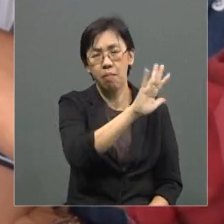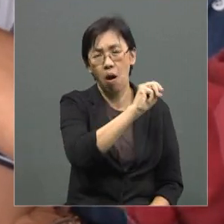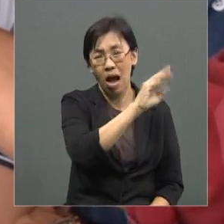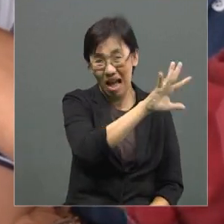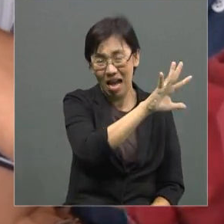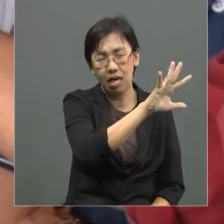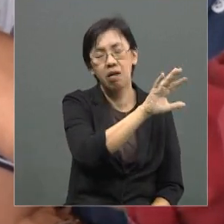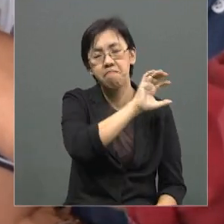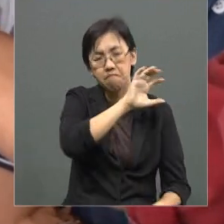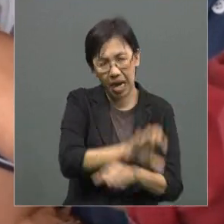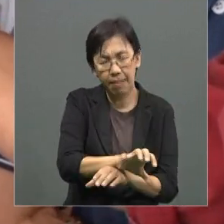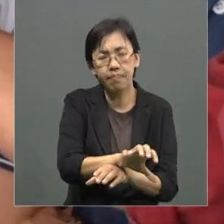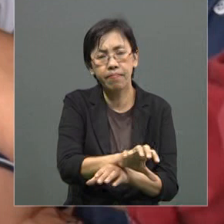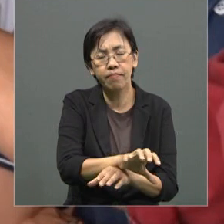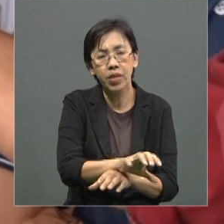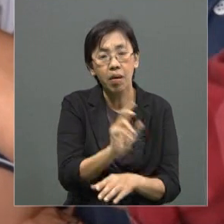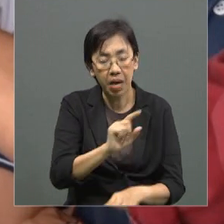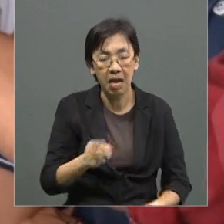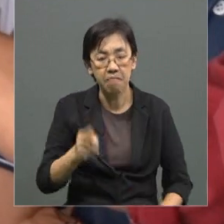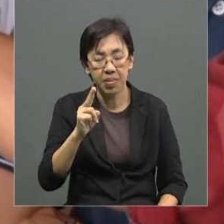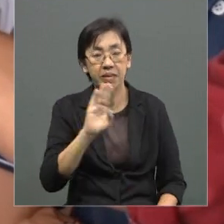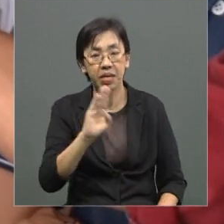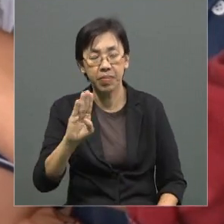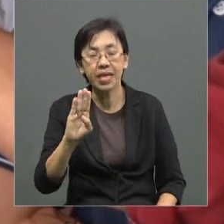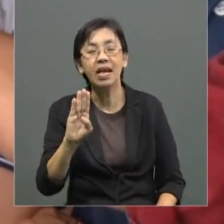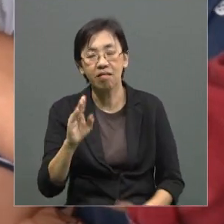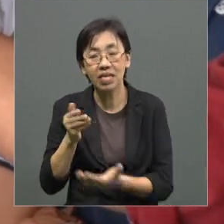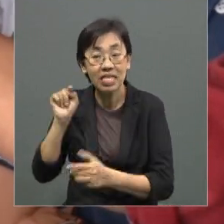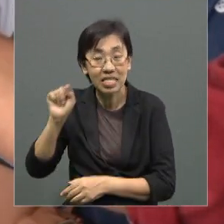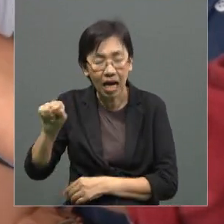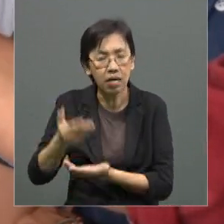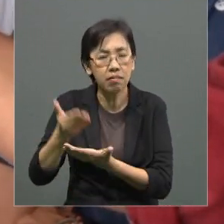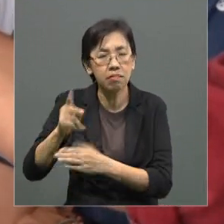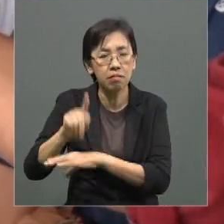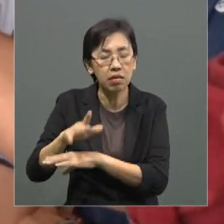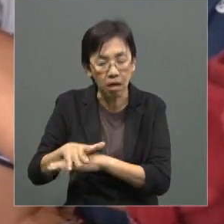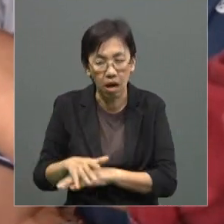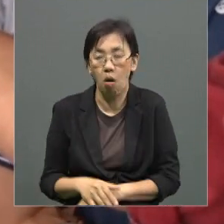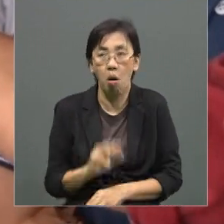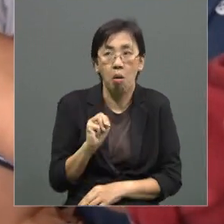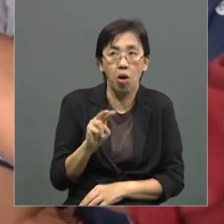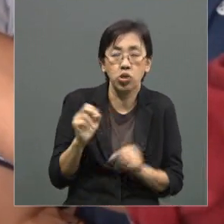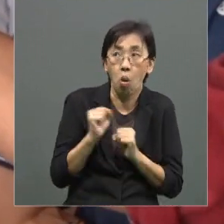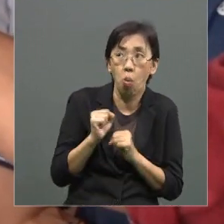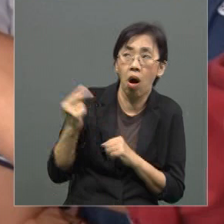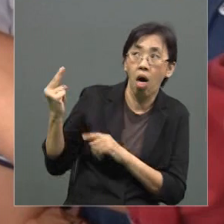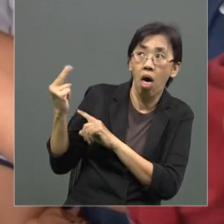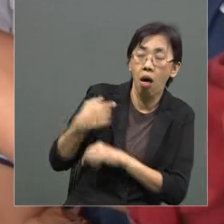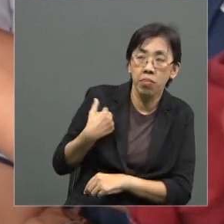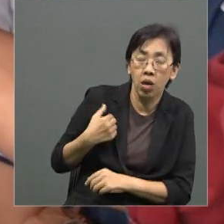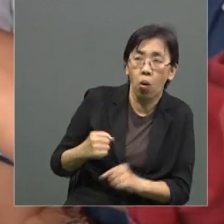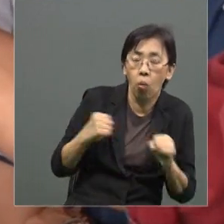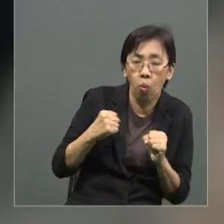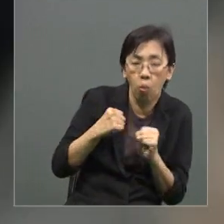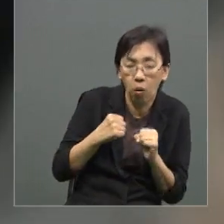ซึ่งรุ่นพี่เนี่ยมีการใช้ปืนบีบีกันที่สั่งซื้อมาจากอินเทอร์เน็ตก็เลยทำให้กลัวทีนี้แม่เขาบอกว่าเจอแบบนี้เนี่ย